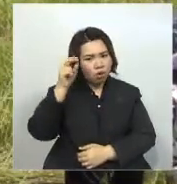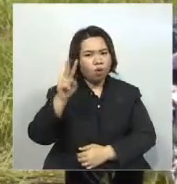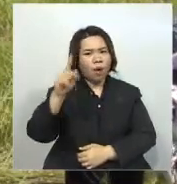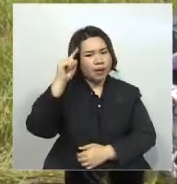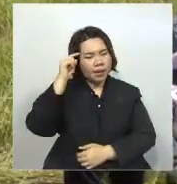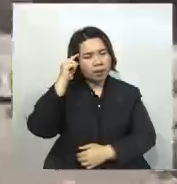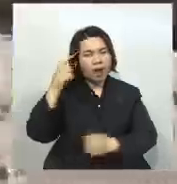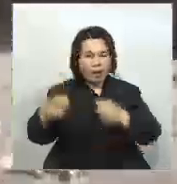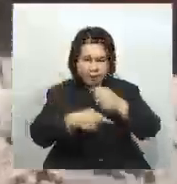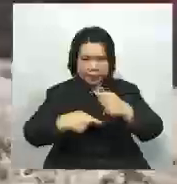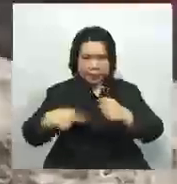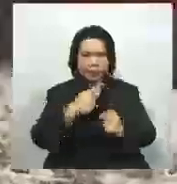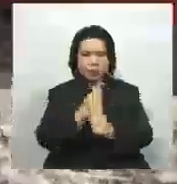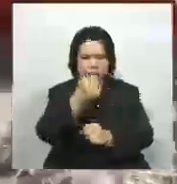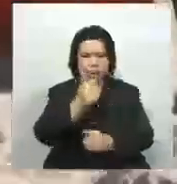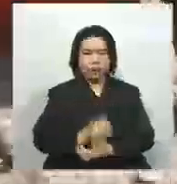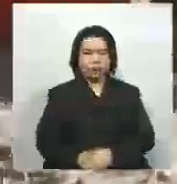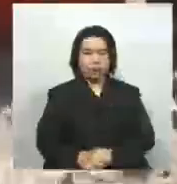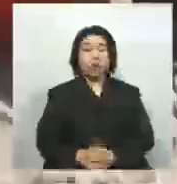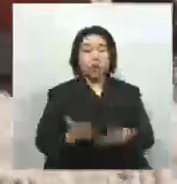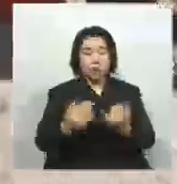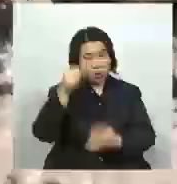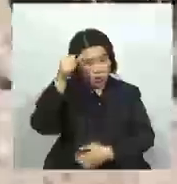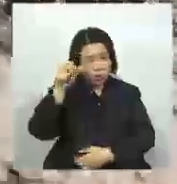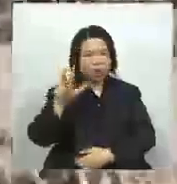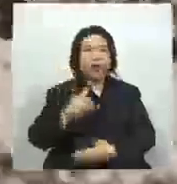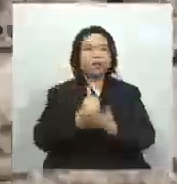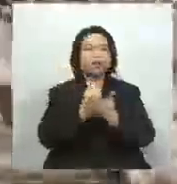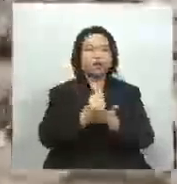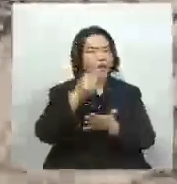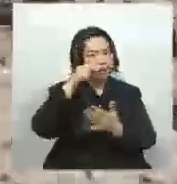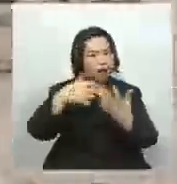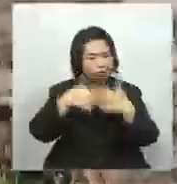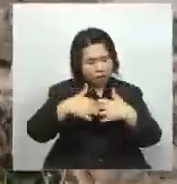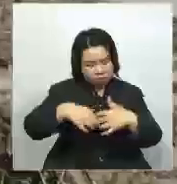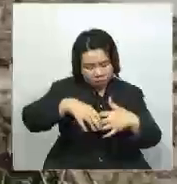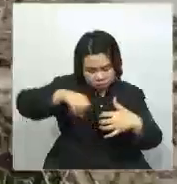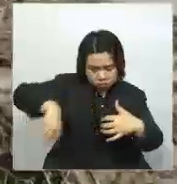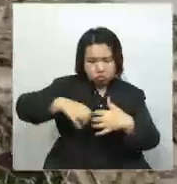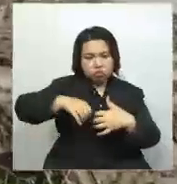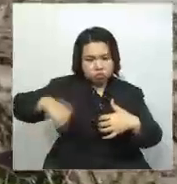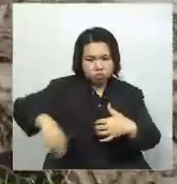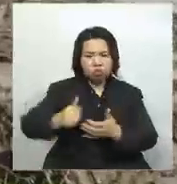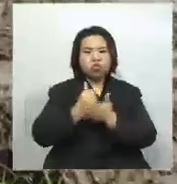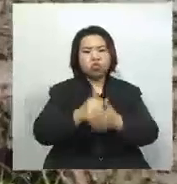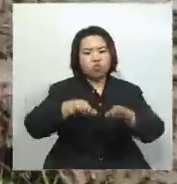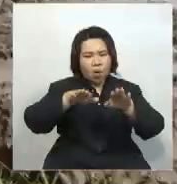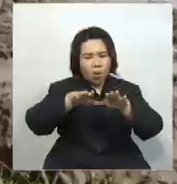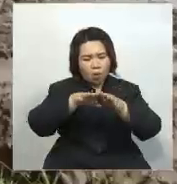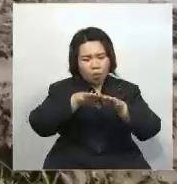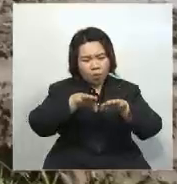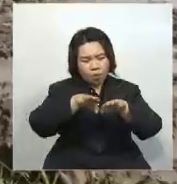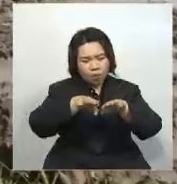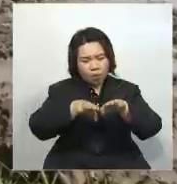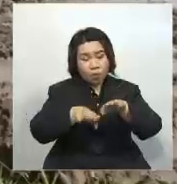ารถลงมาเก็บเกี่ยวได ้กว่า3วันแล้วนะคะที่ได้เร่งสูบน้ําออกจากพื้นที่จนสามารถลดปริมาณน้ําในนาข้าวได้บางส่วนถึ